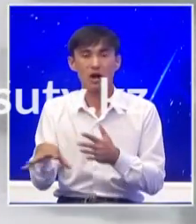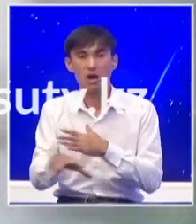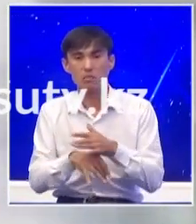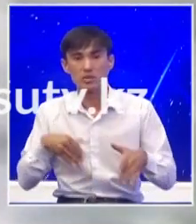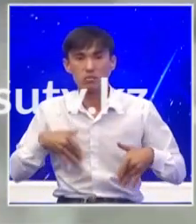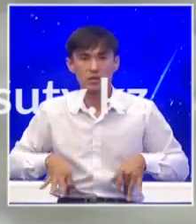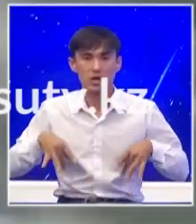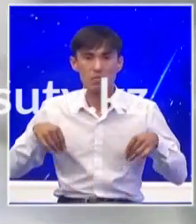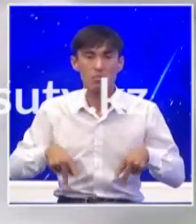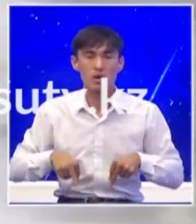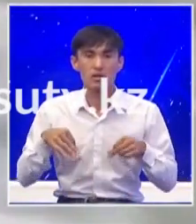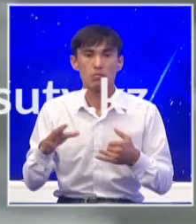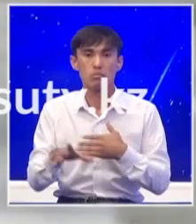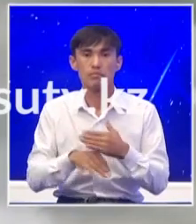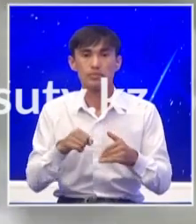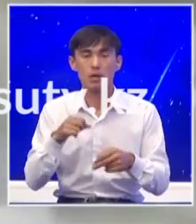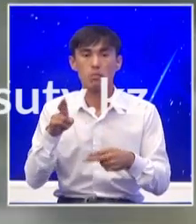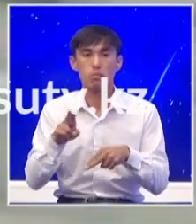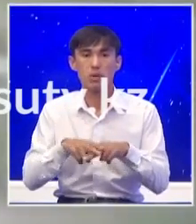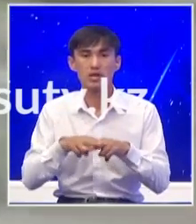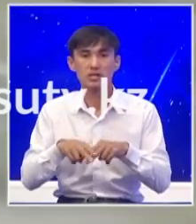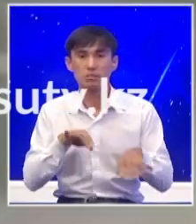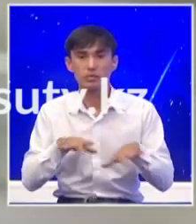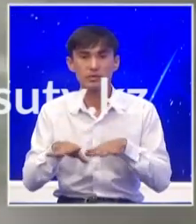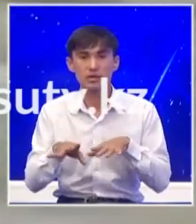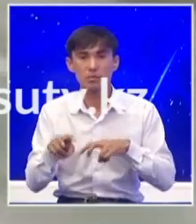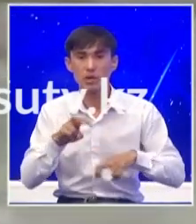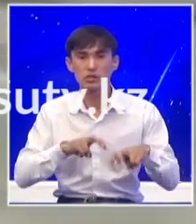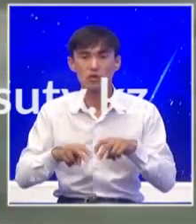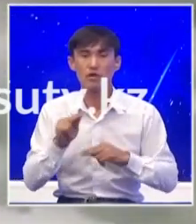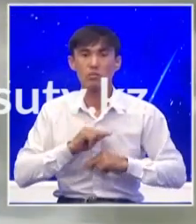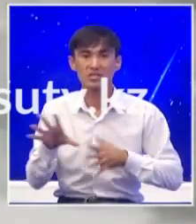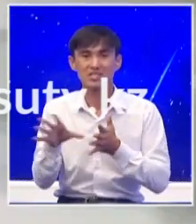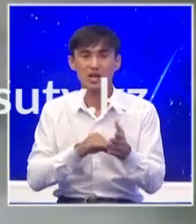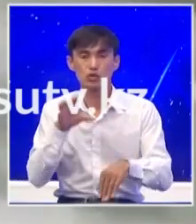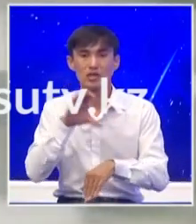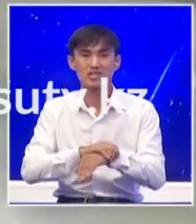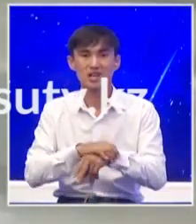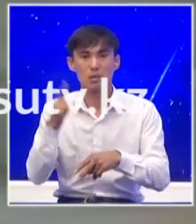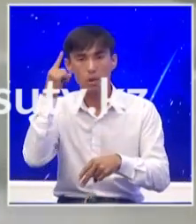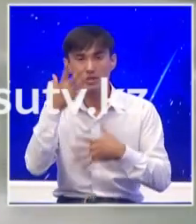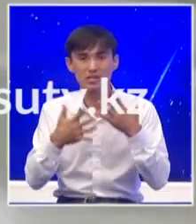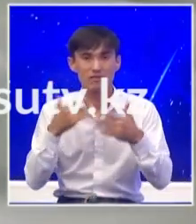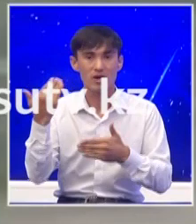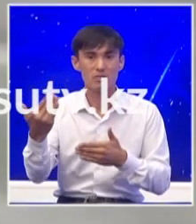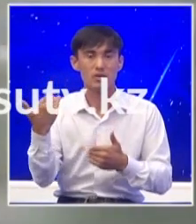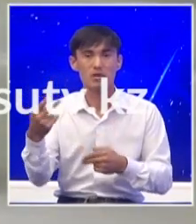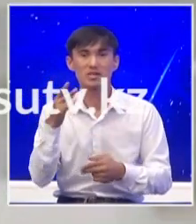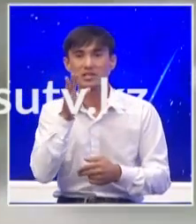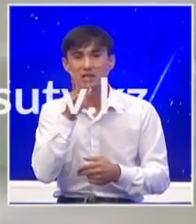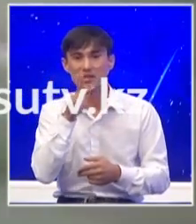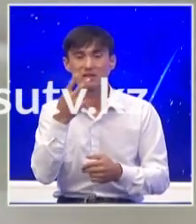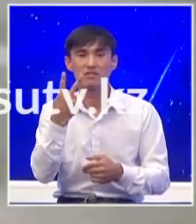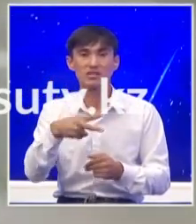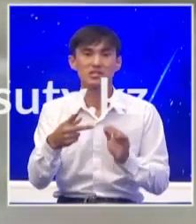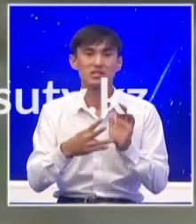грабитель обыскивает его карманы. Полиция провела оперативно-поисковые работы и сразу задержала подозреваемого. Им оказался